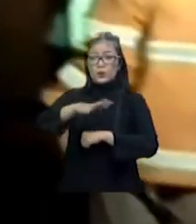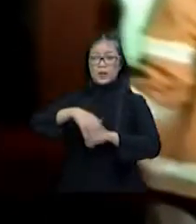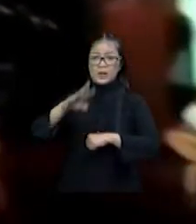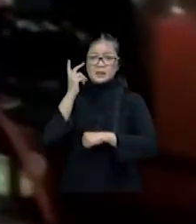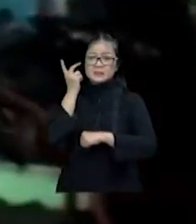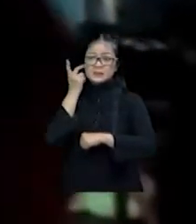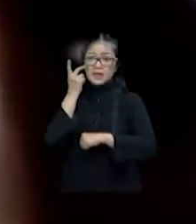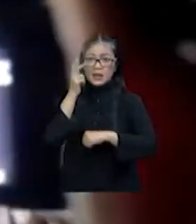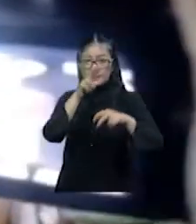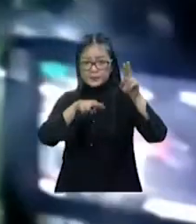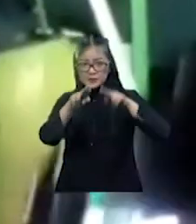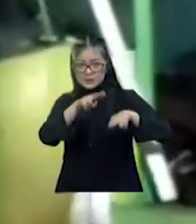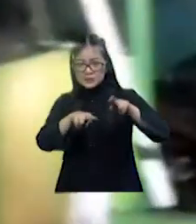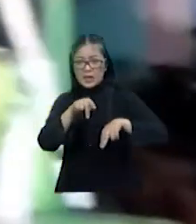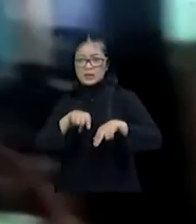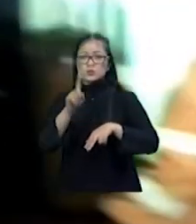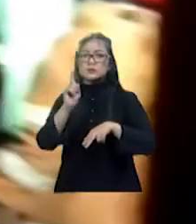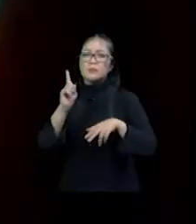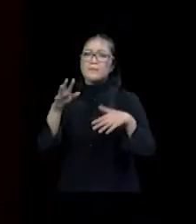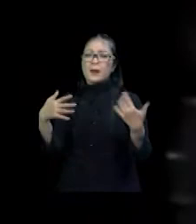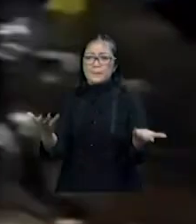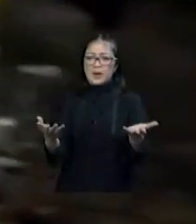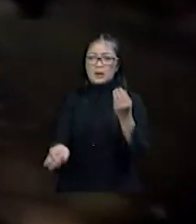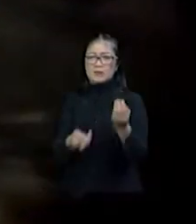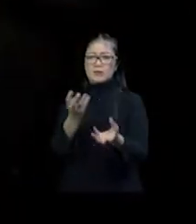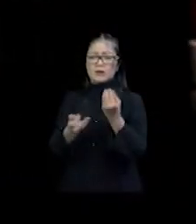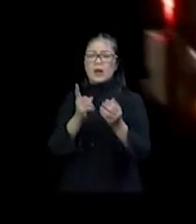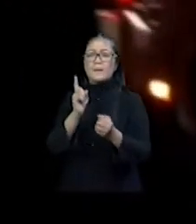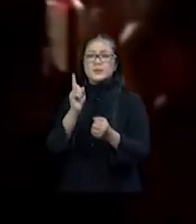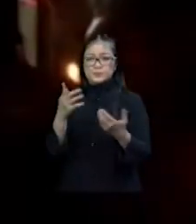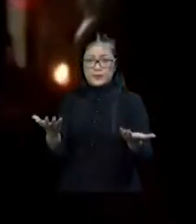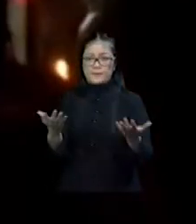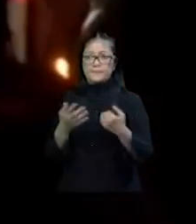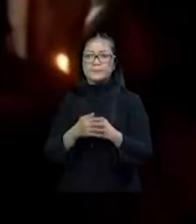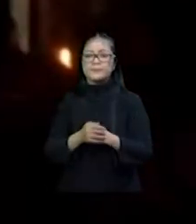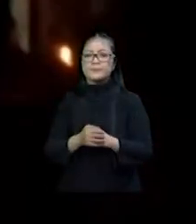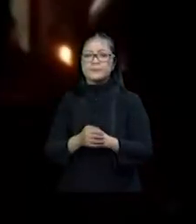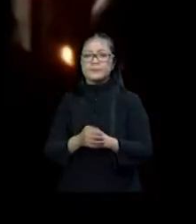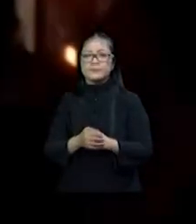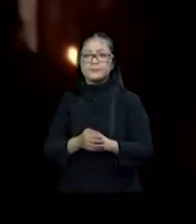TKP menyelidiki penyebab pasti dari kebakaran ini. Dari Pringsewu, Lampung, Indra Siregar melaporkan.